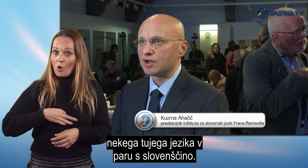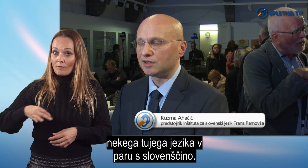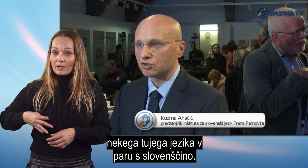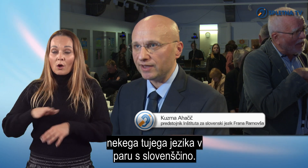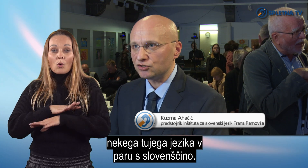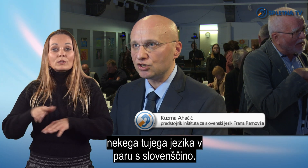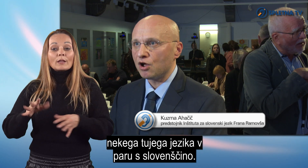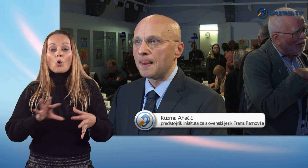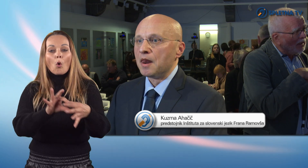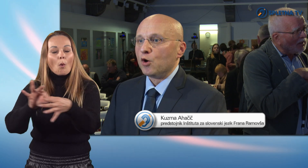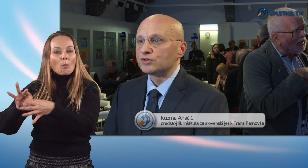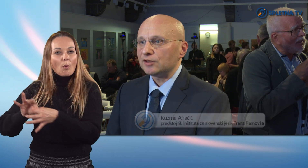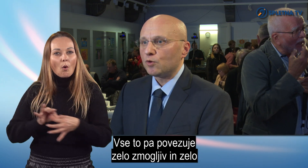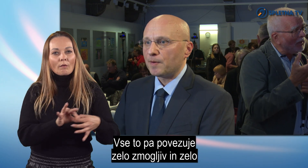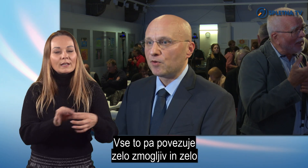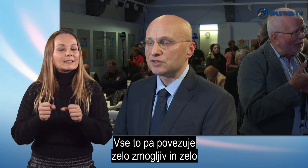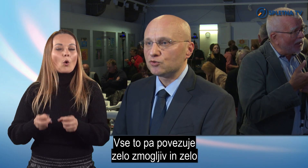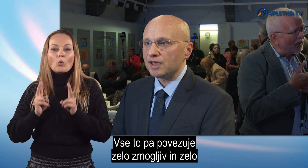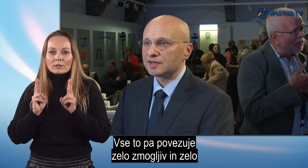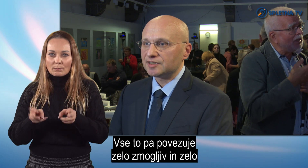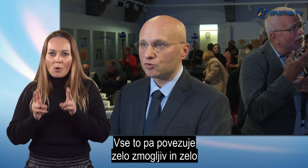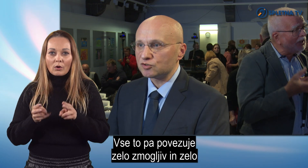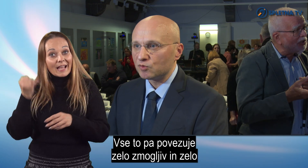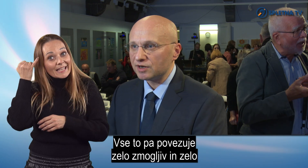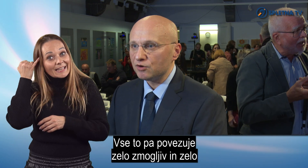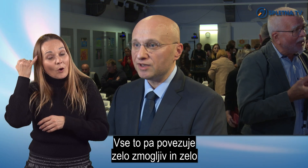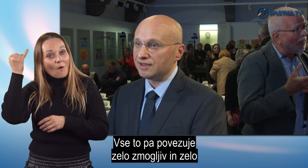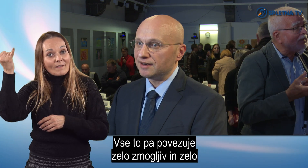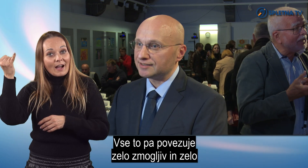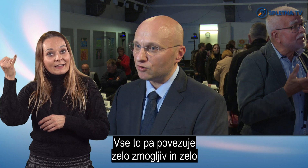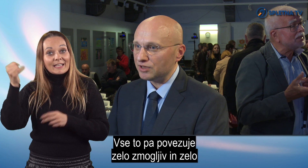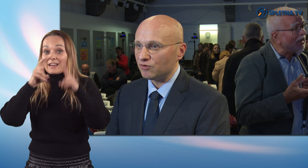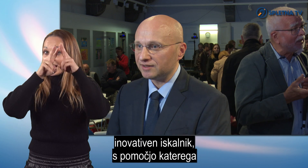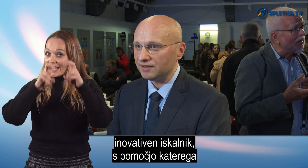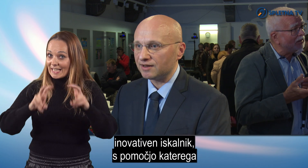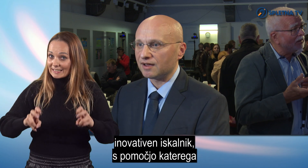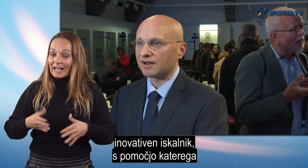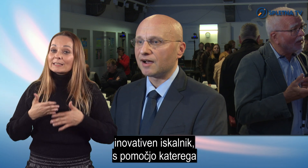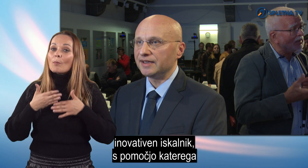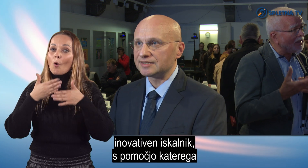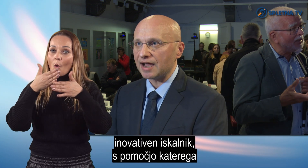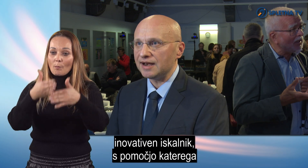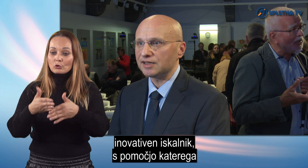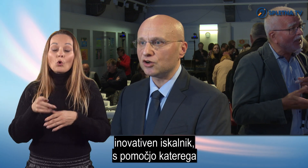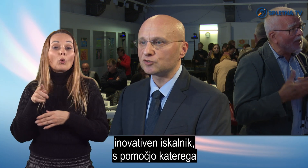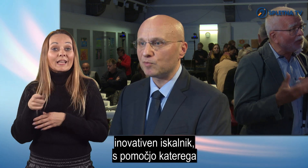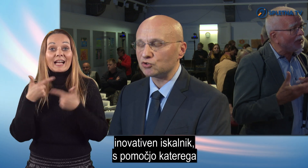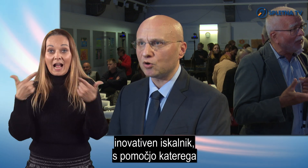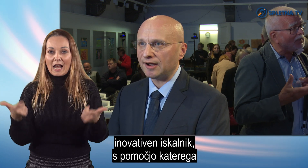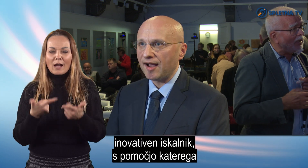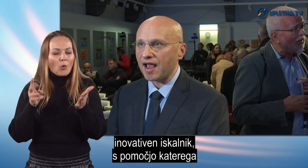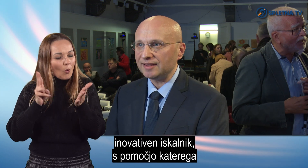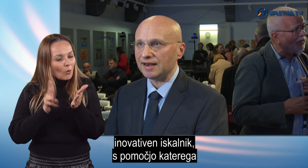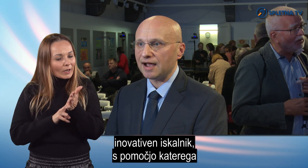s slovenščino. Vse to pa povezuje zelo zmogljiv in zelo inovativen iskalnik, s